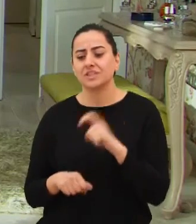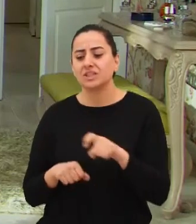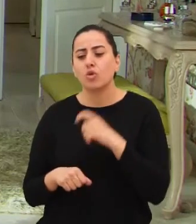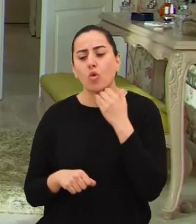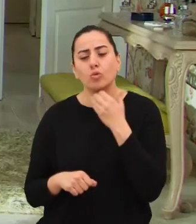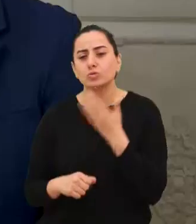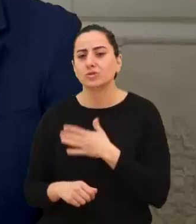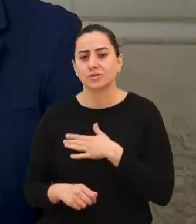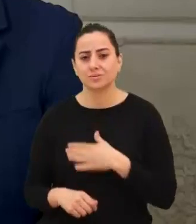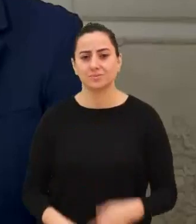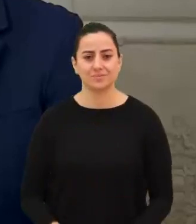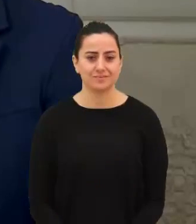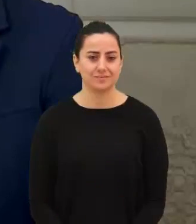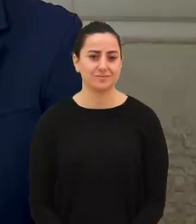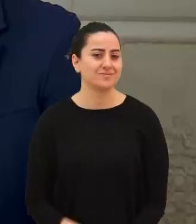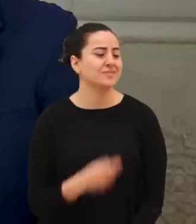kızamıyorum bebeğim.